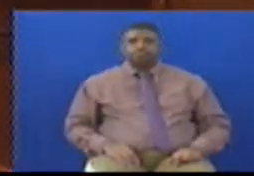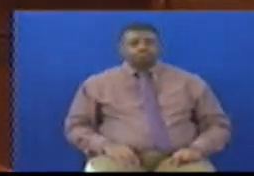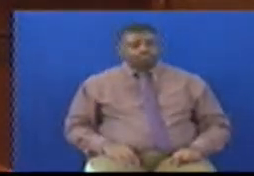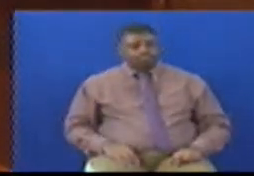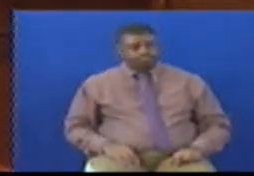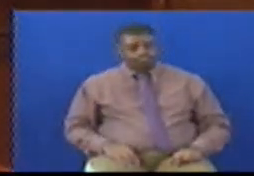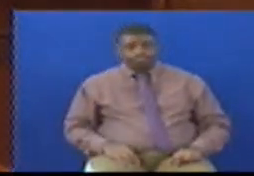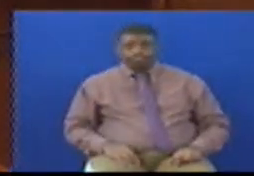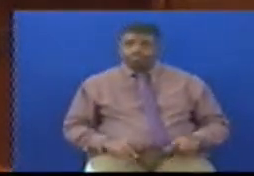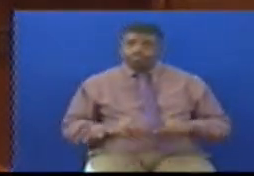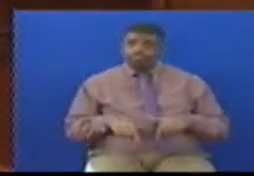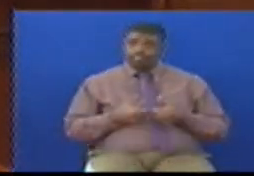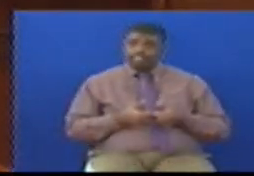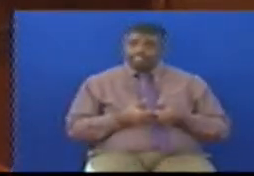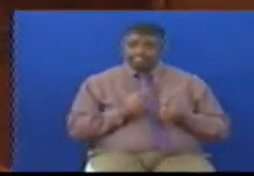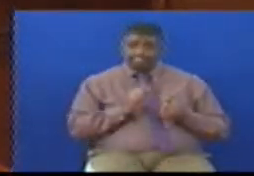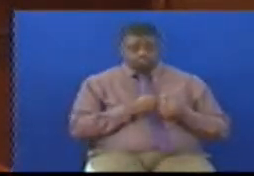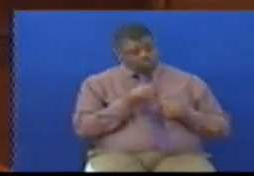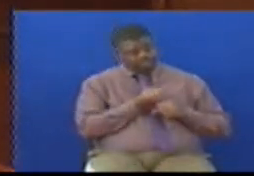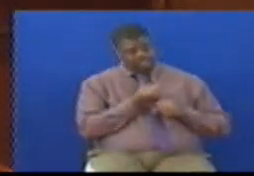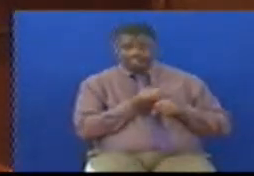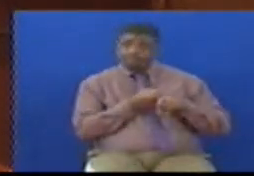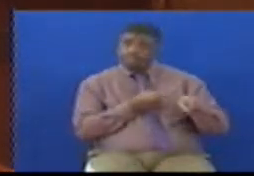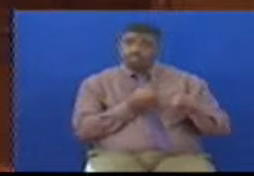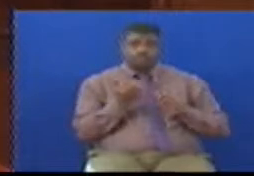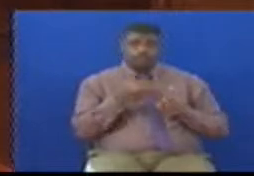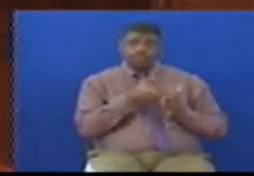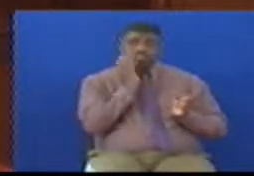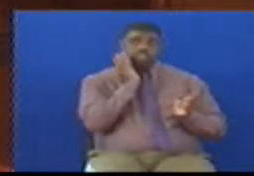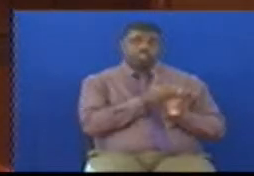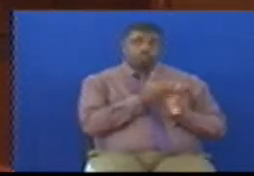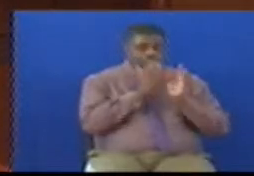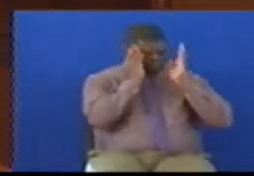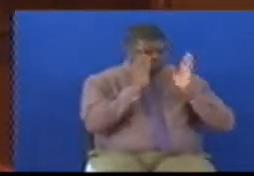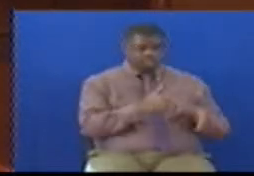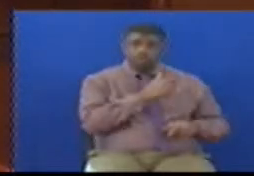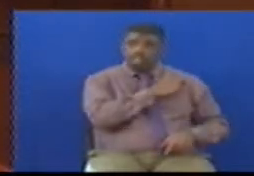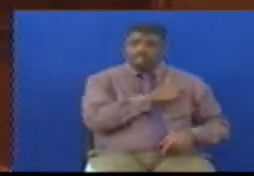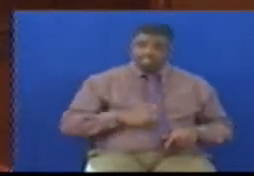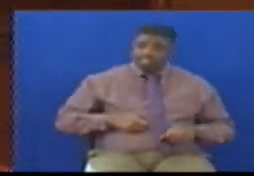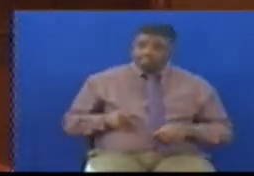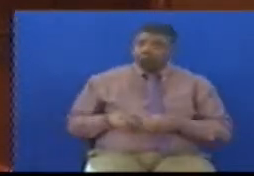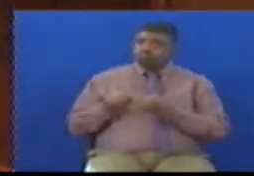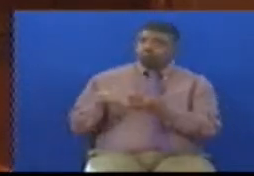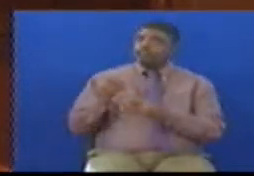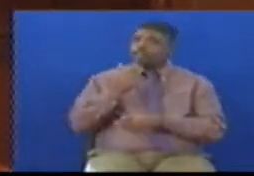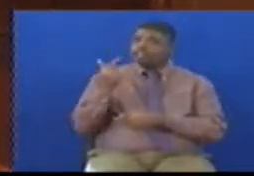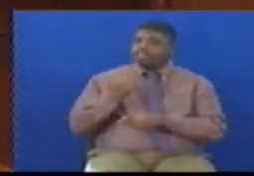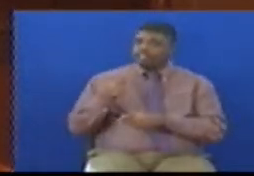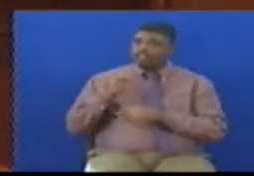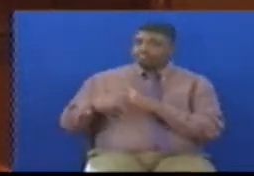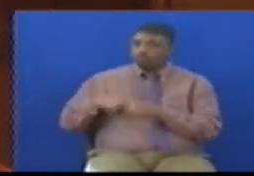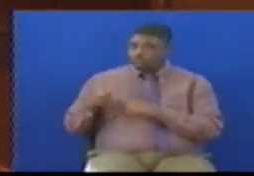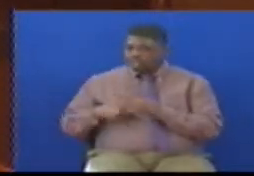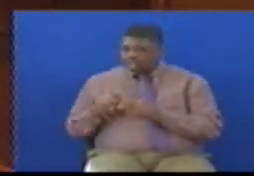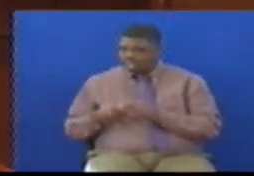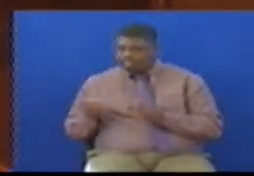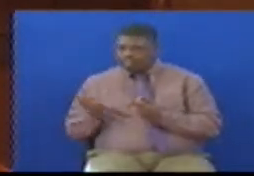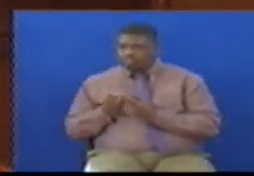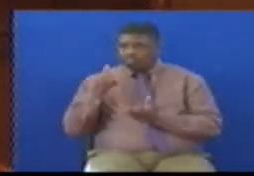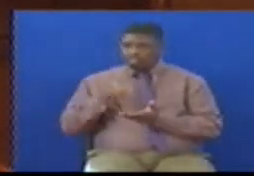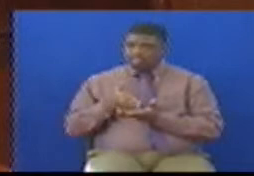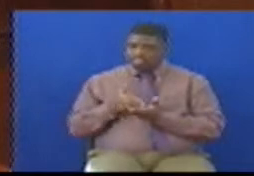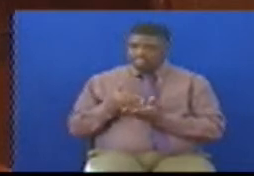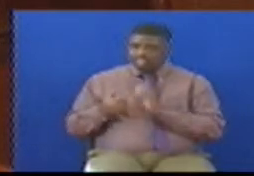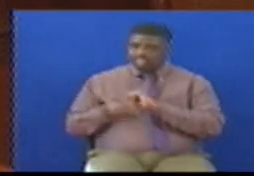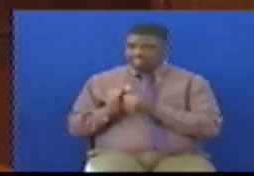Lakini kinachofanyika pale, bado hatujafikia ile dhamira ya Mheshimiwa Rais kutupelekea Tanzania viwanda, lakini pia kuhakikisha kwamba hili tatizo la